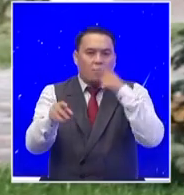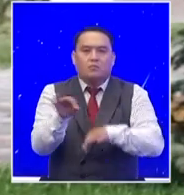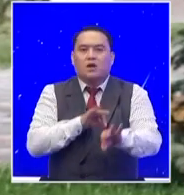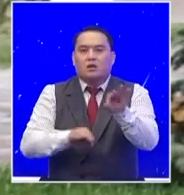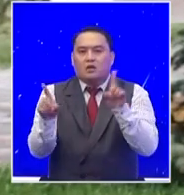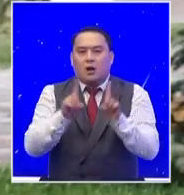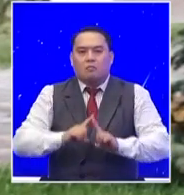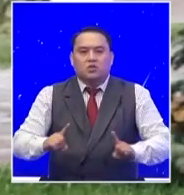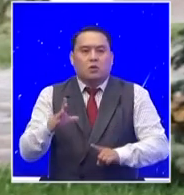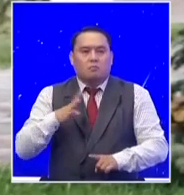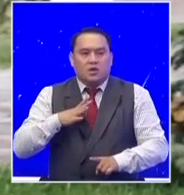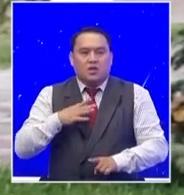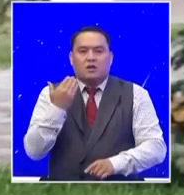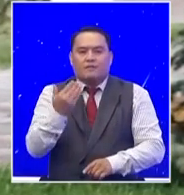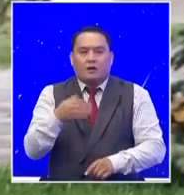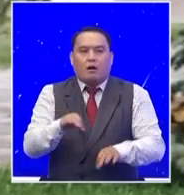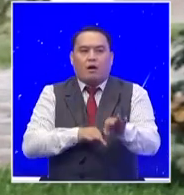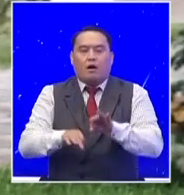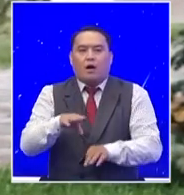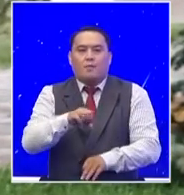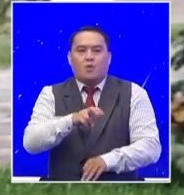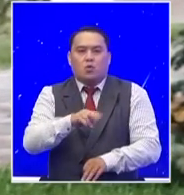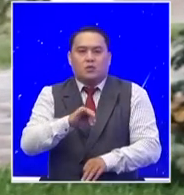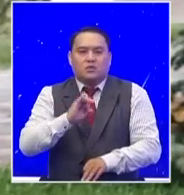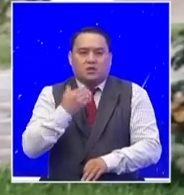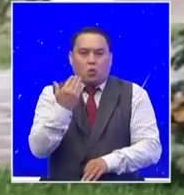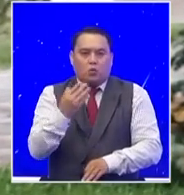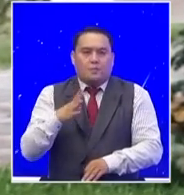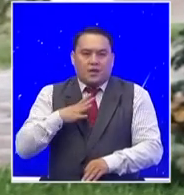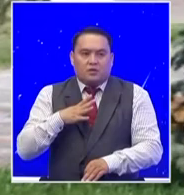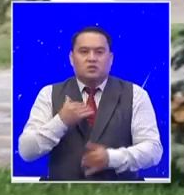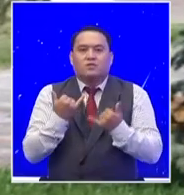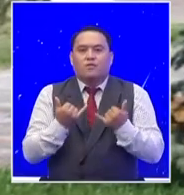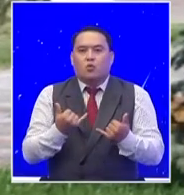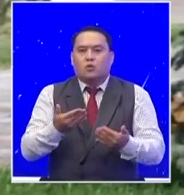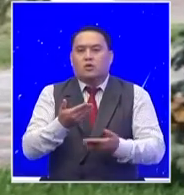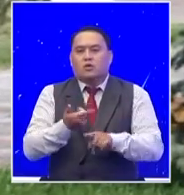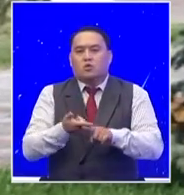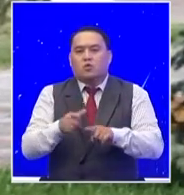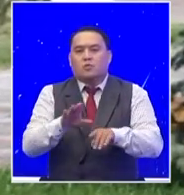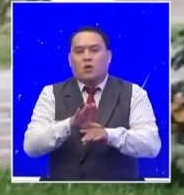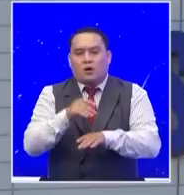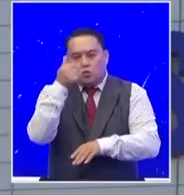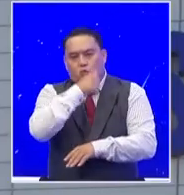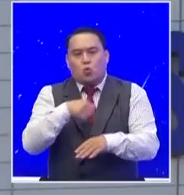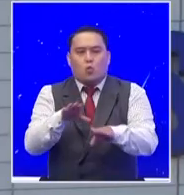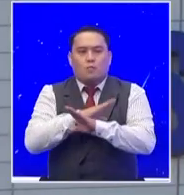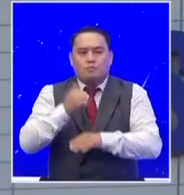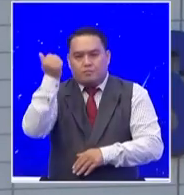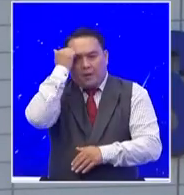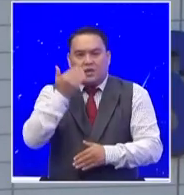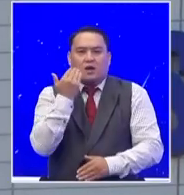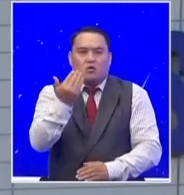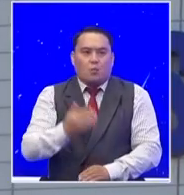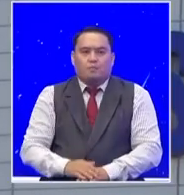уникального сооружения является именитый архитектор Ахмырза Рустембеков, которого, к сожалению, в этом году не стало. Этот объект – память о нем.